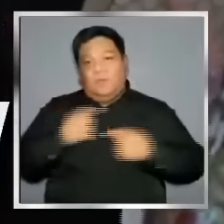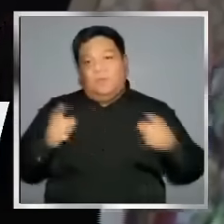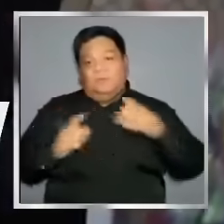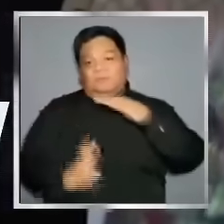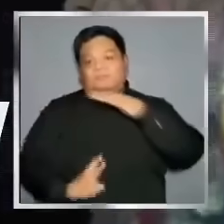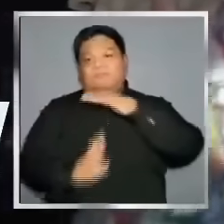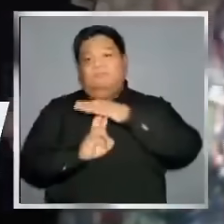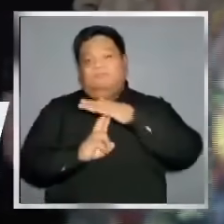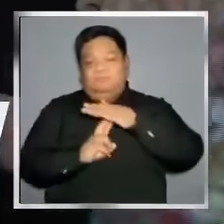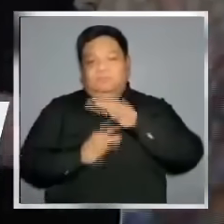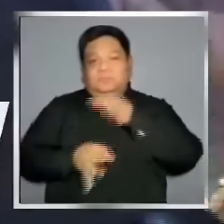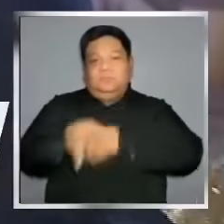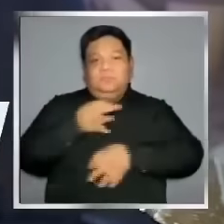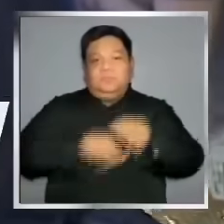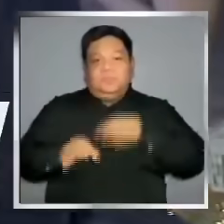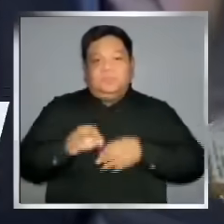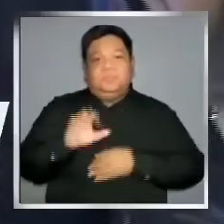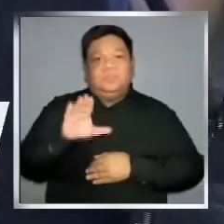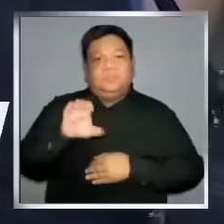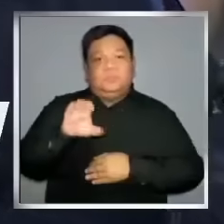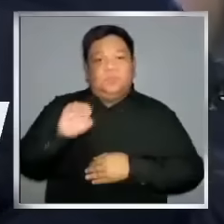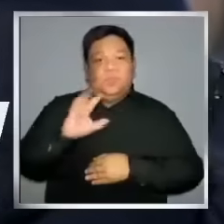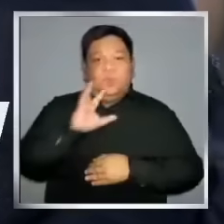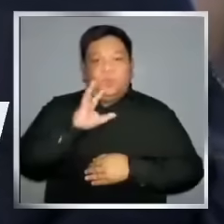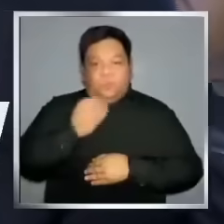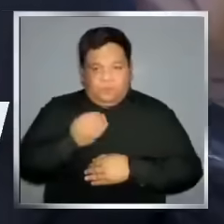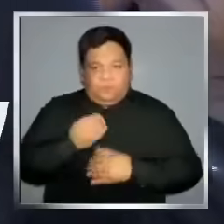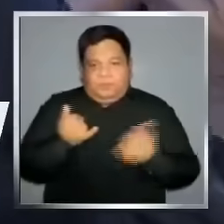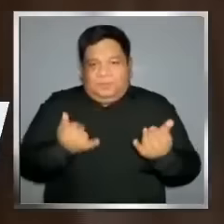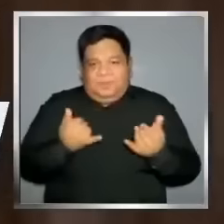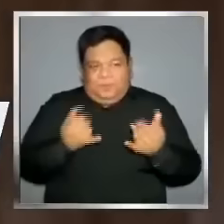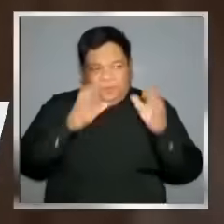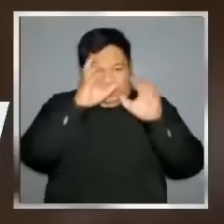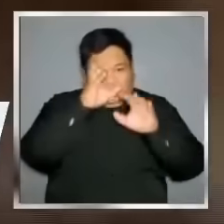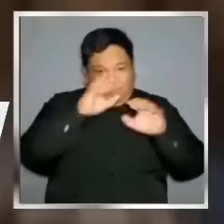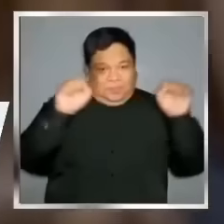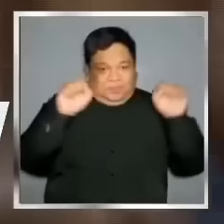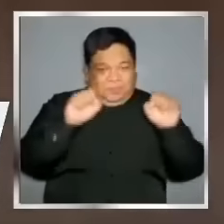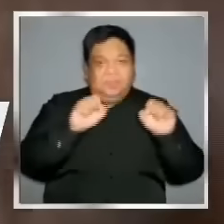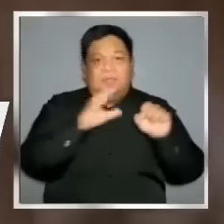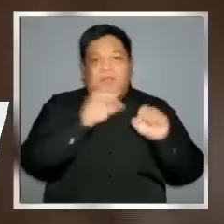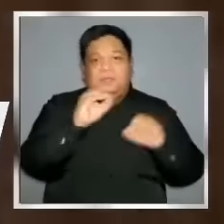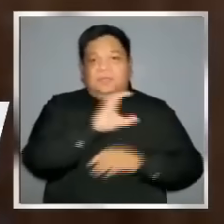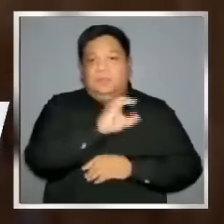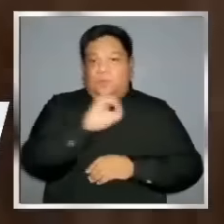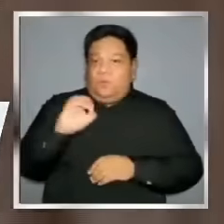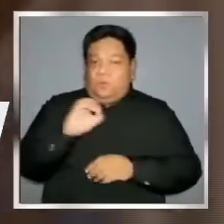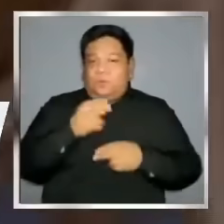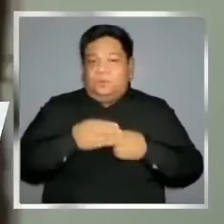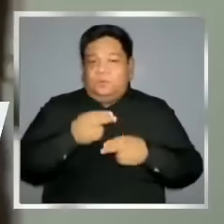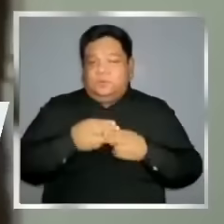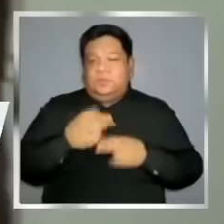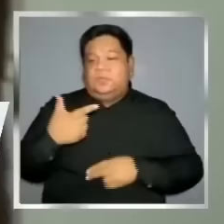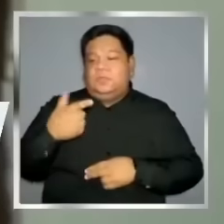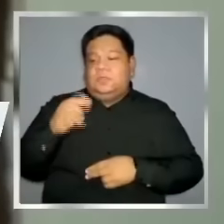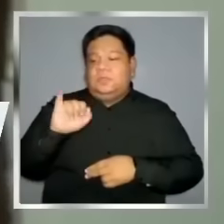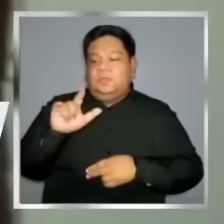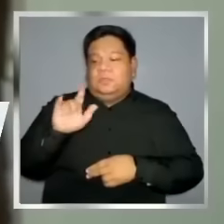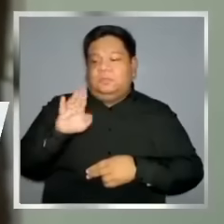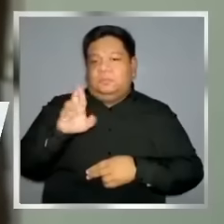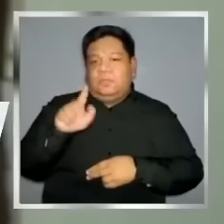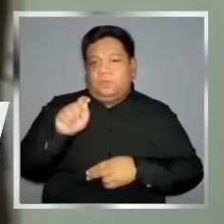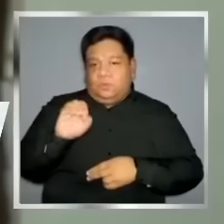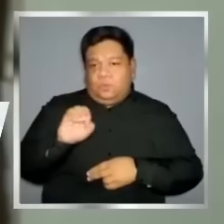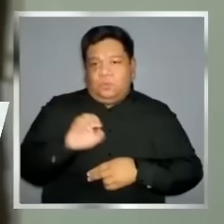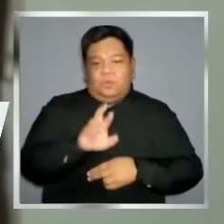CEO ng Kapuso Network ang kasalukuyang GMA President at Chief Operating Officer na si Gilberto R. Duavit Jr. Magsisilbi